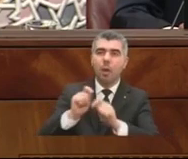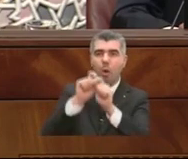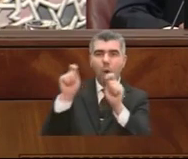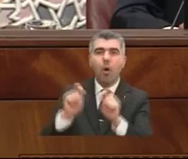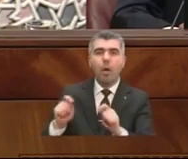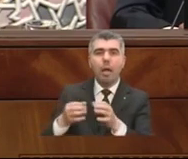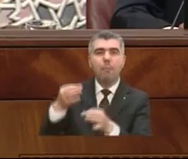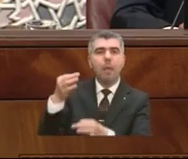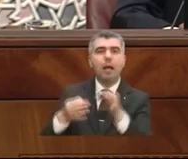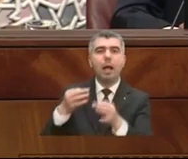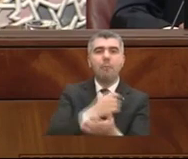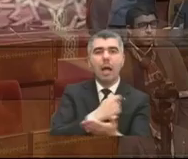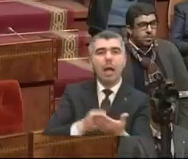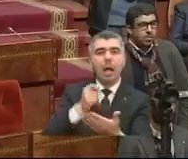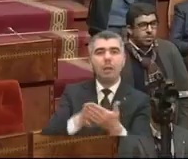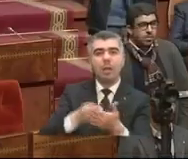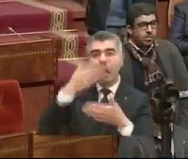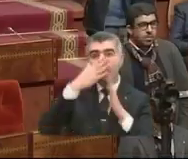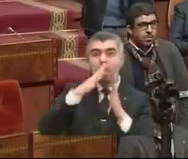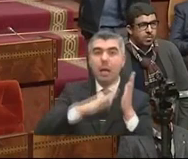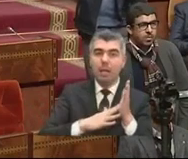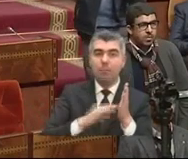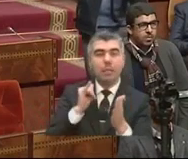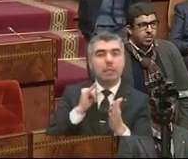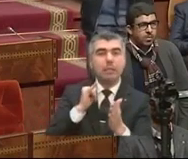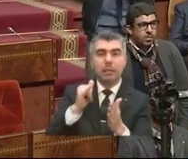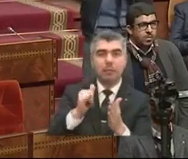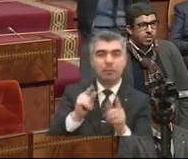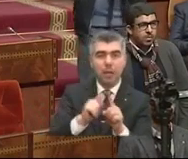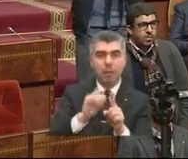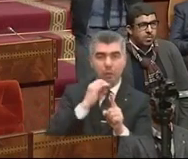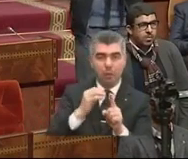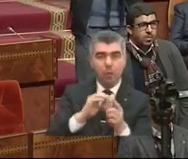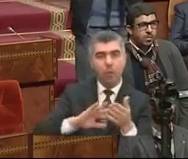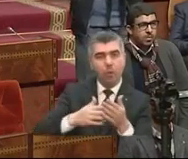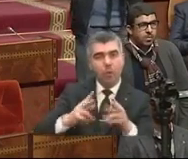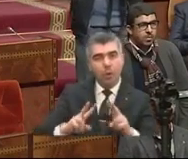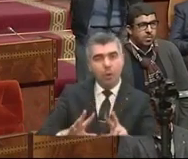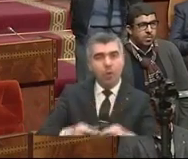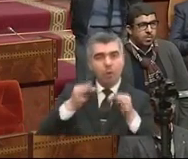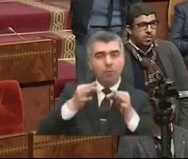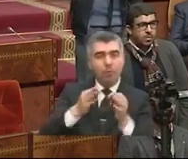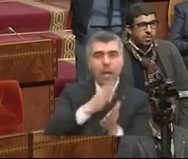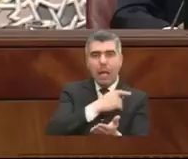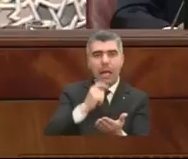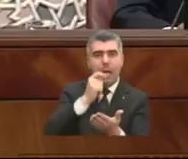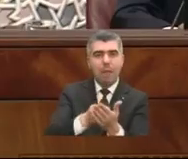المغربي الذي كان حريصا دوما على توفير شروط ومقومات المحاكمة